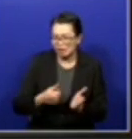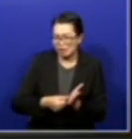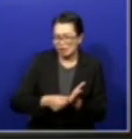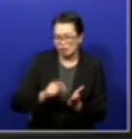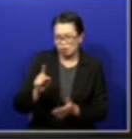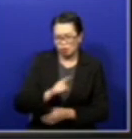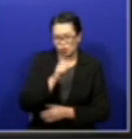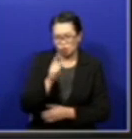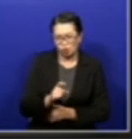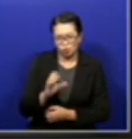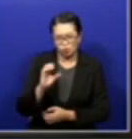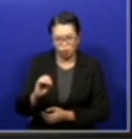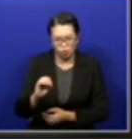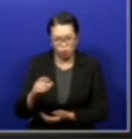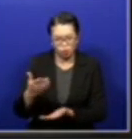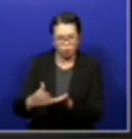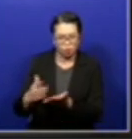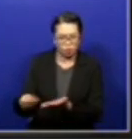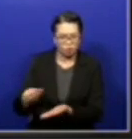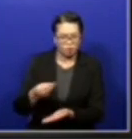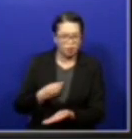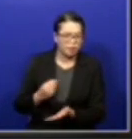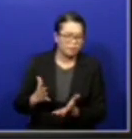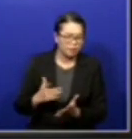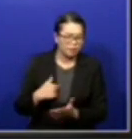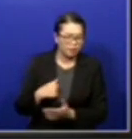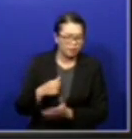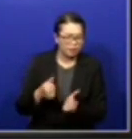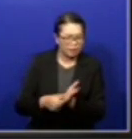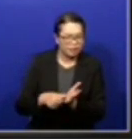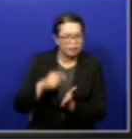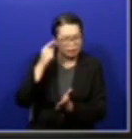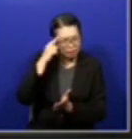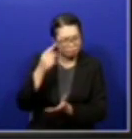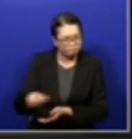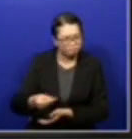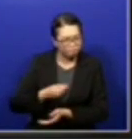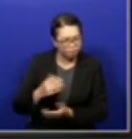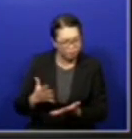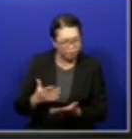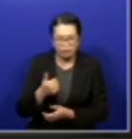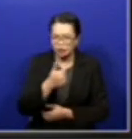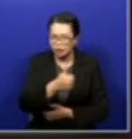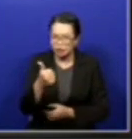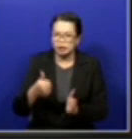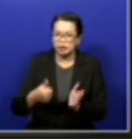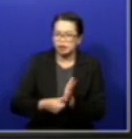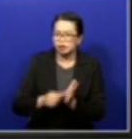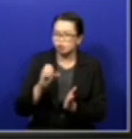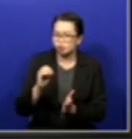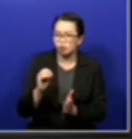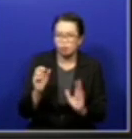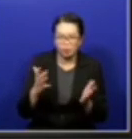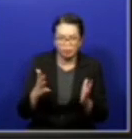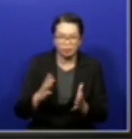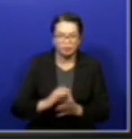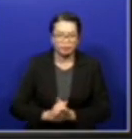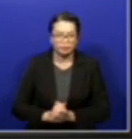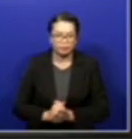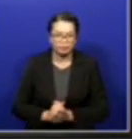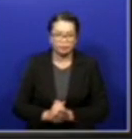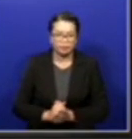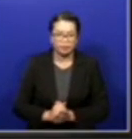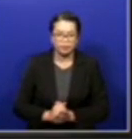ศูนย์อันนี้เนี่ยนะครับที่อื่นเขาไม่ค่อยมีนะครับมีแต่ท่านนี่แหละนะ